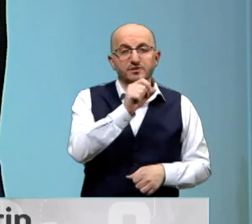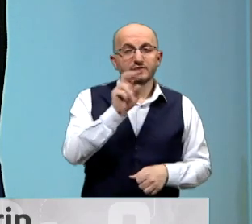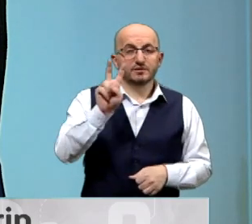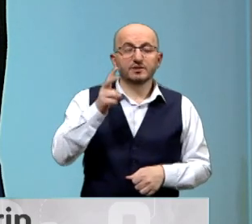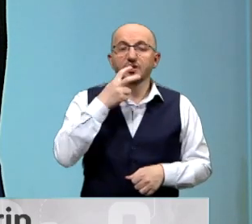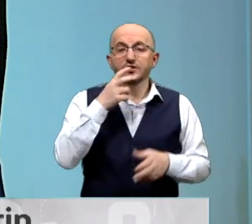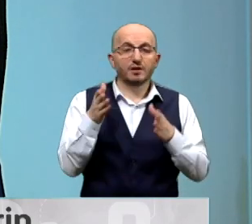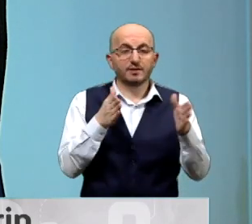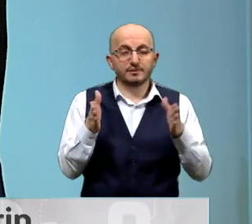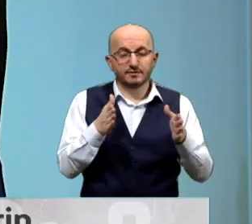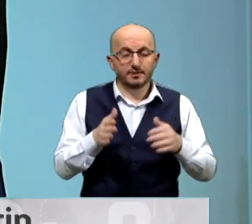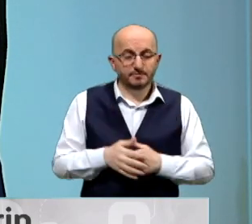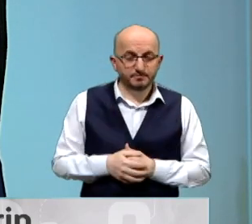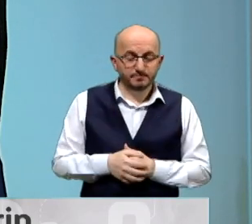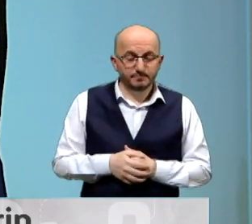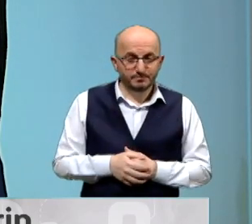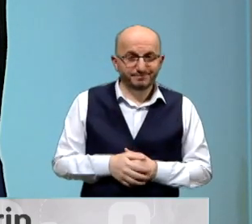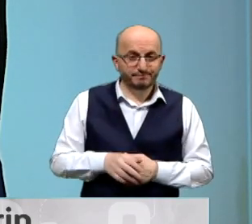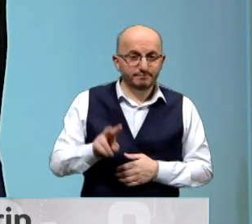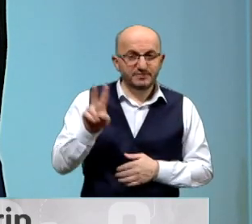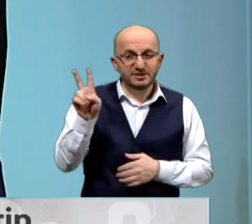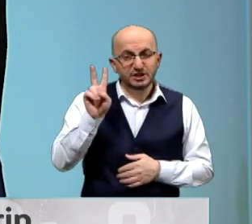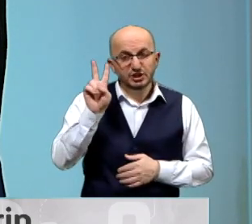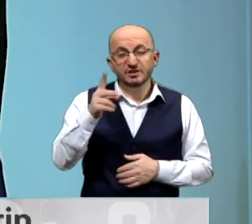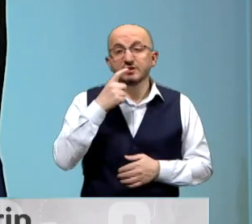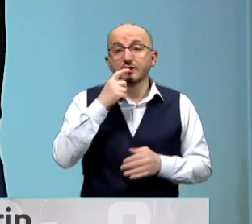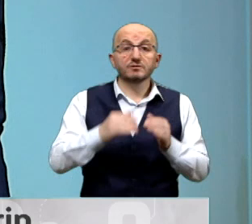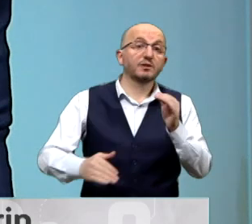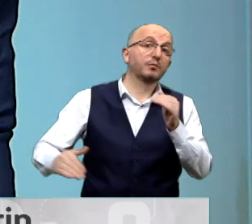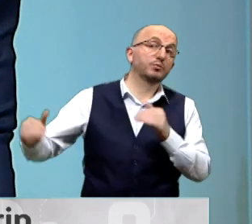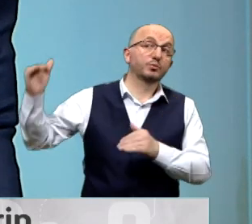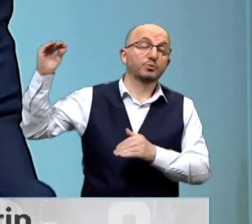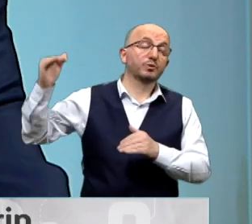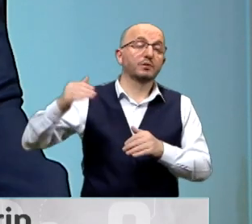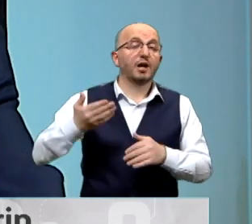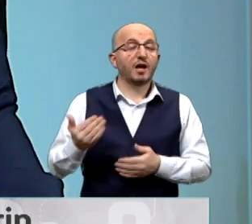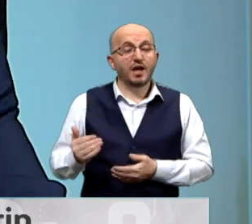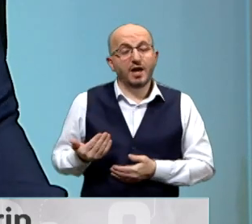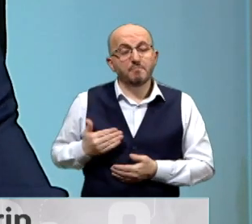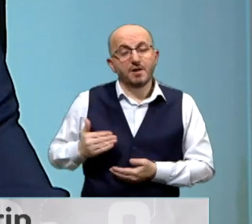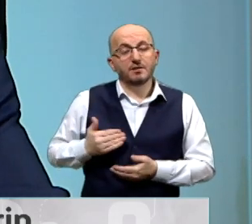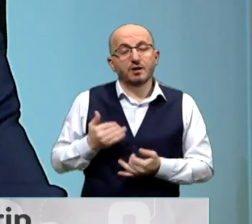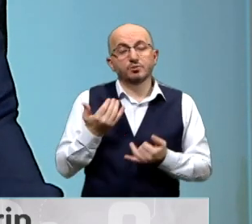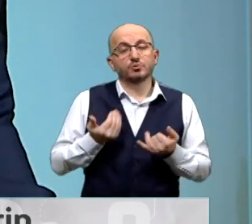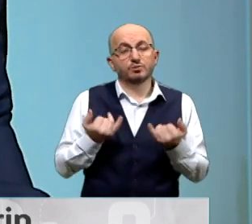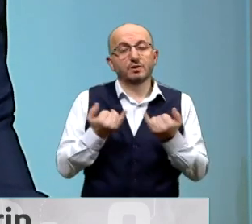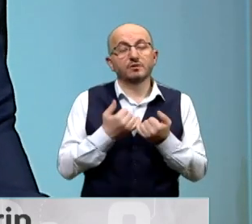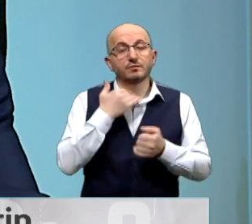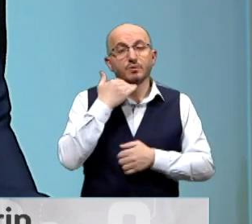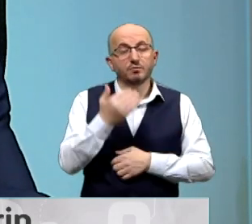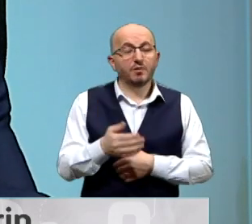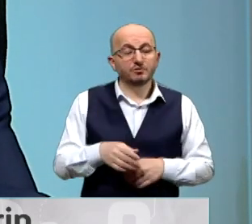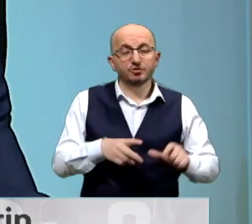arasında 2 yaştan yukarı emmeler süt kardeşi olmaz Şafi mezhebi konuyu biraz daha